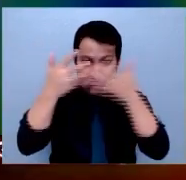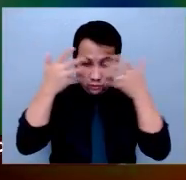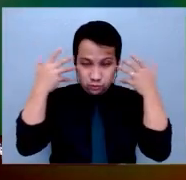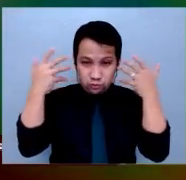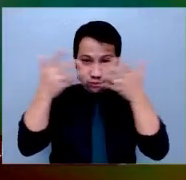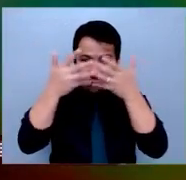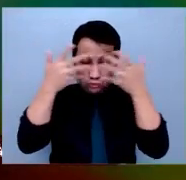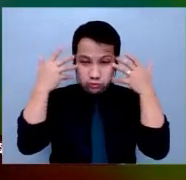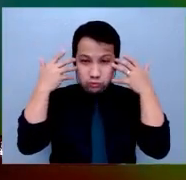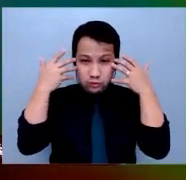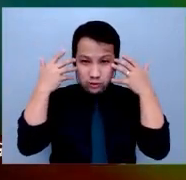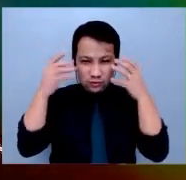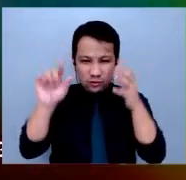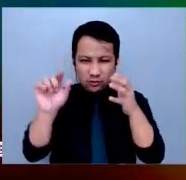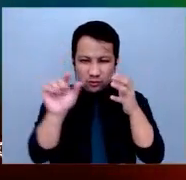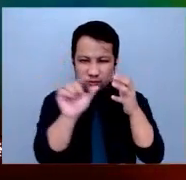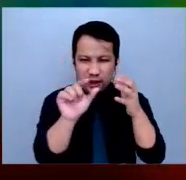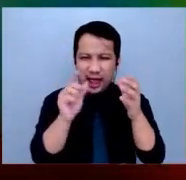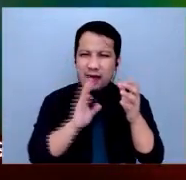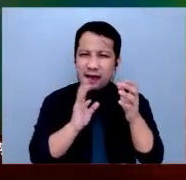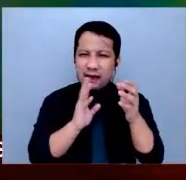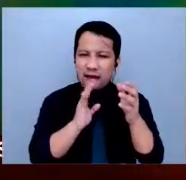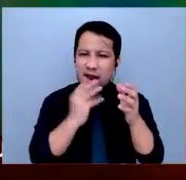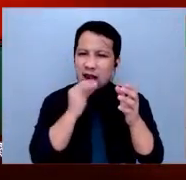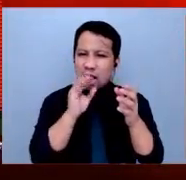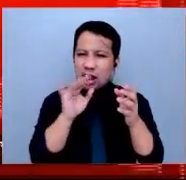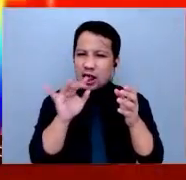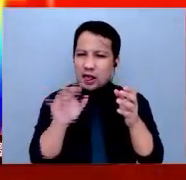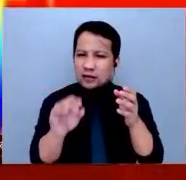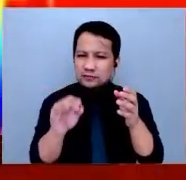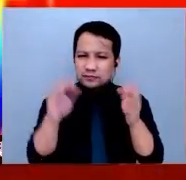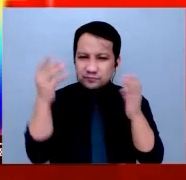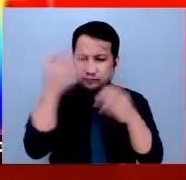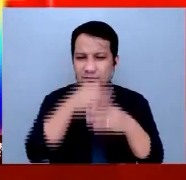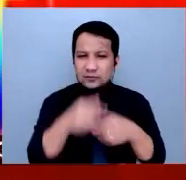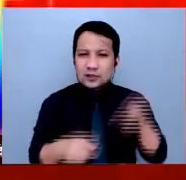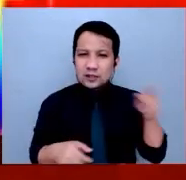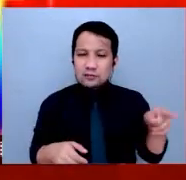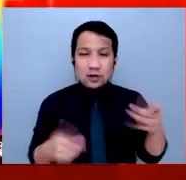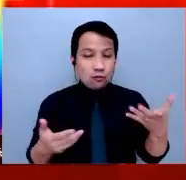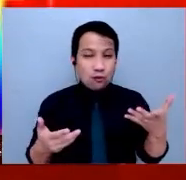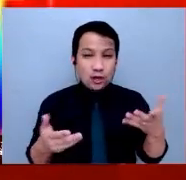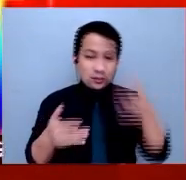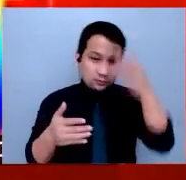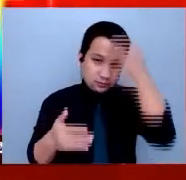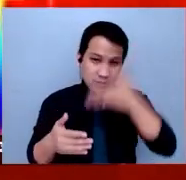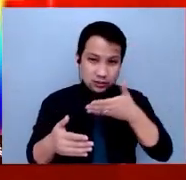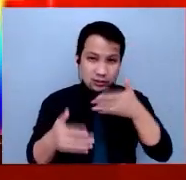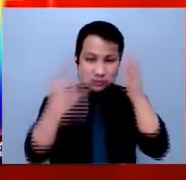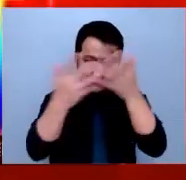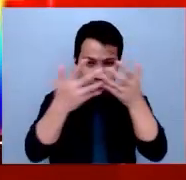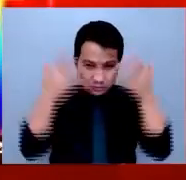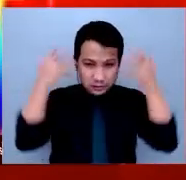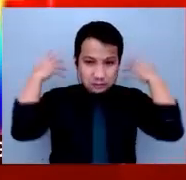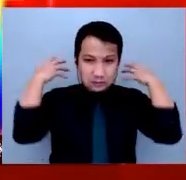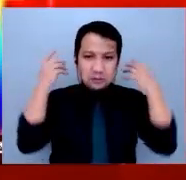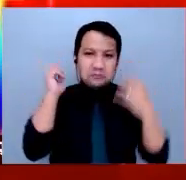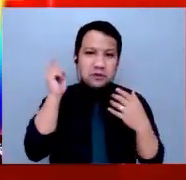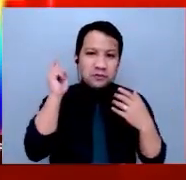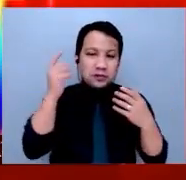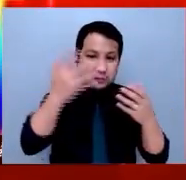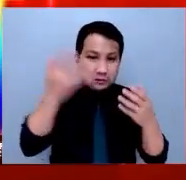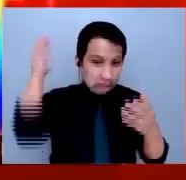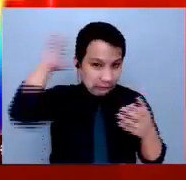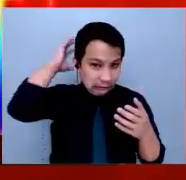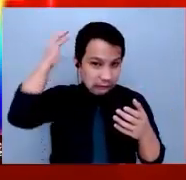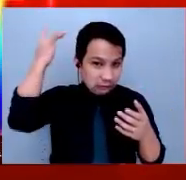mas maliliit na COVID-19 droplets o aerosols. Kung walang face shield, mabilis na dumadaan at sa likod ng ulo